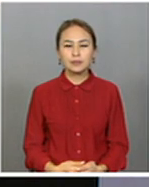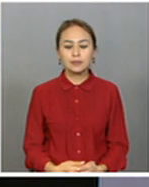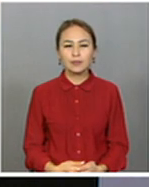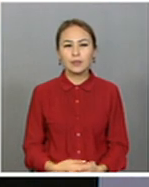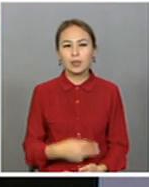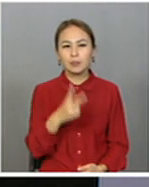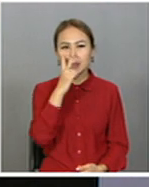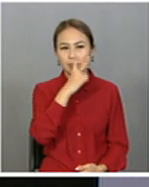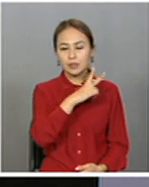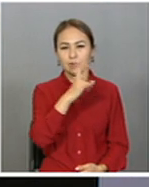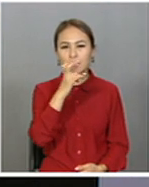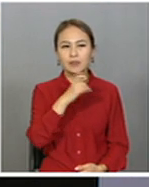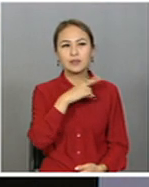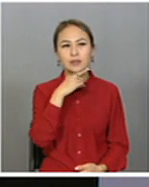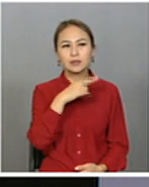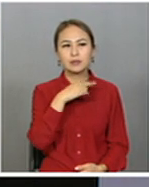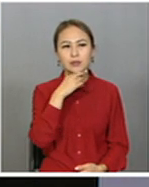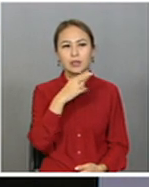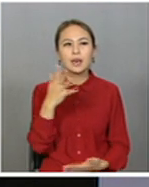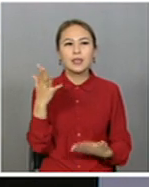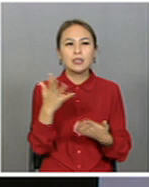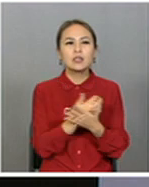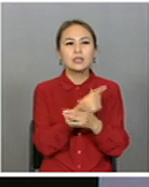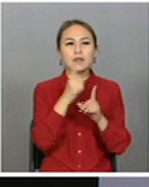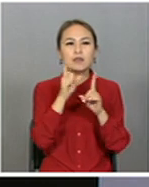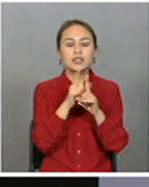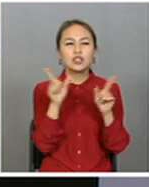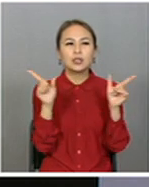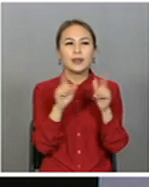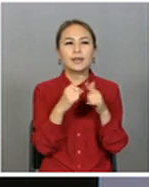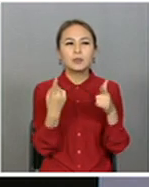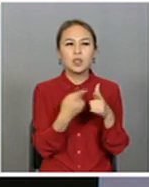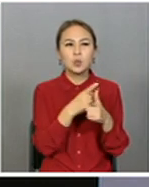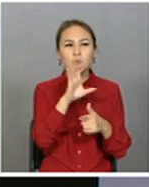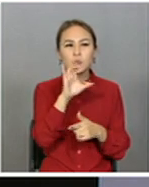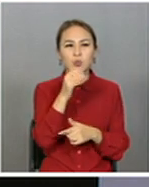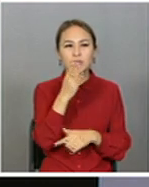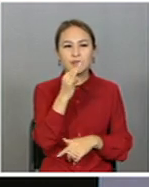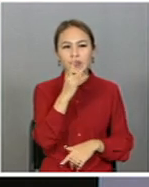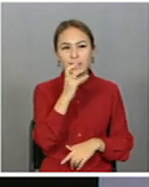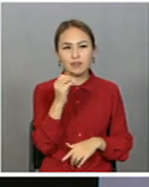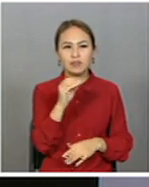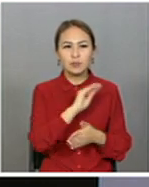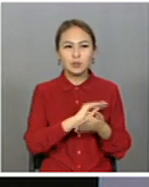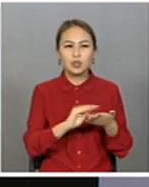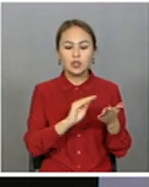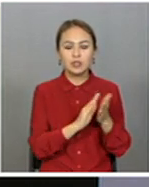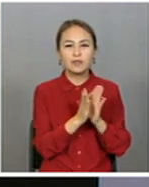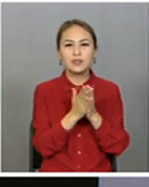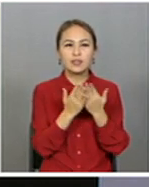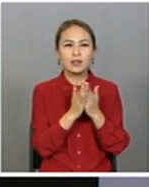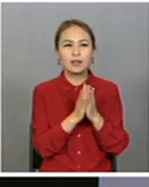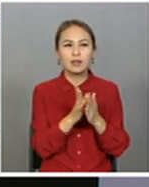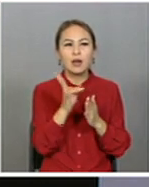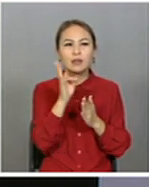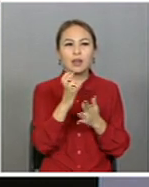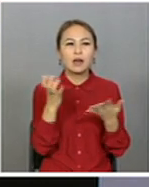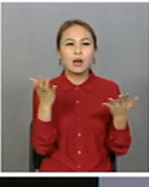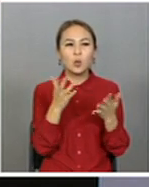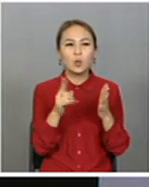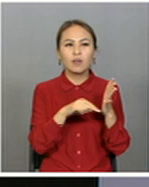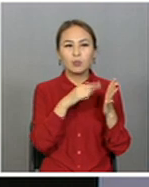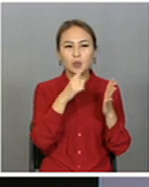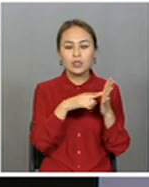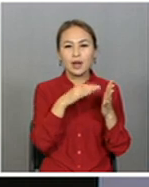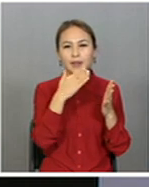Посмотрите внимательно на экран. Найдите в словосочетаниях имена существительные. Выпишите в тетрадь, на